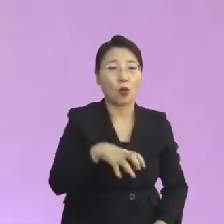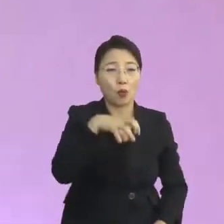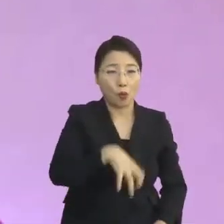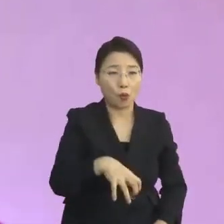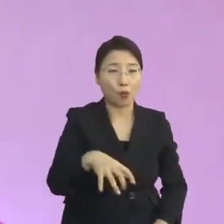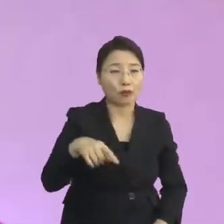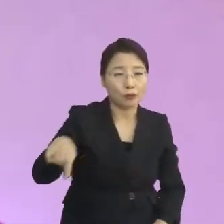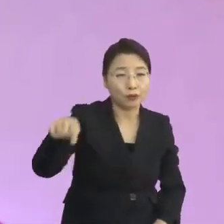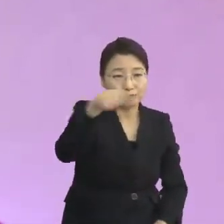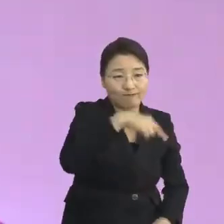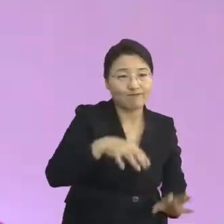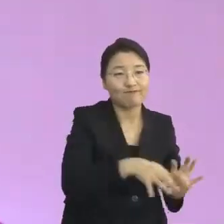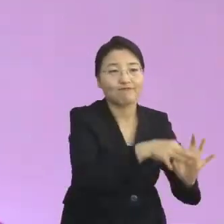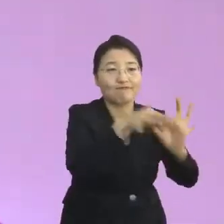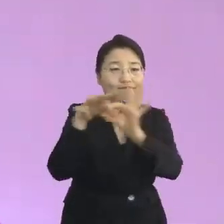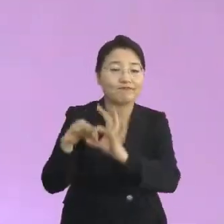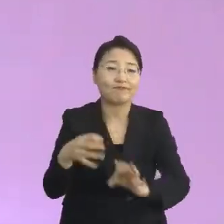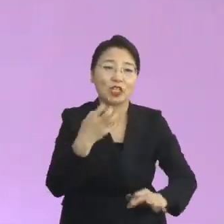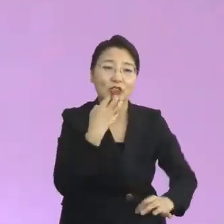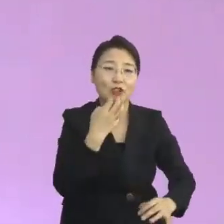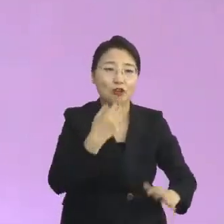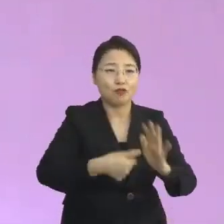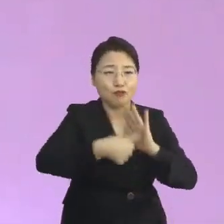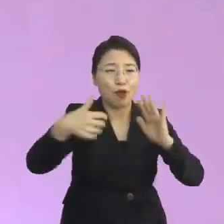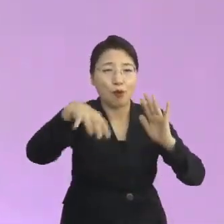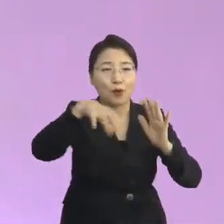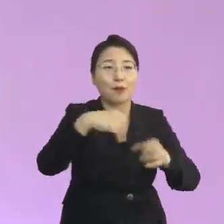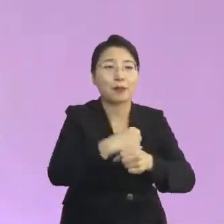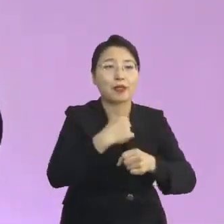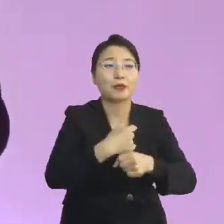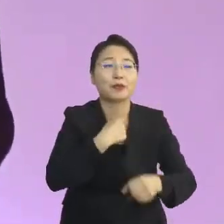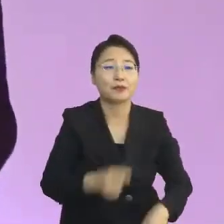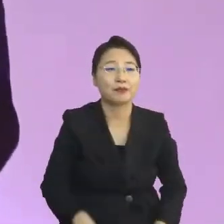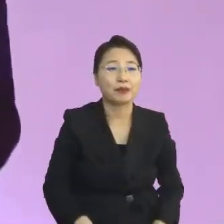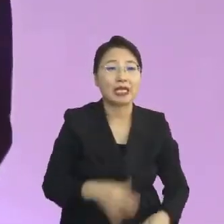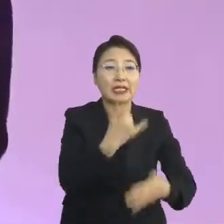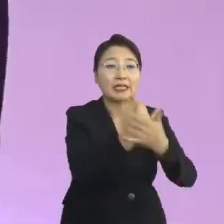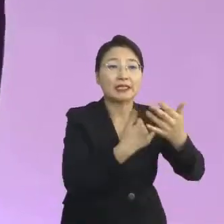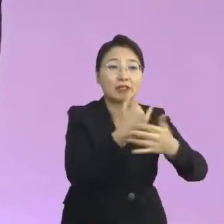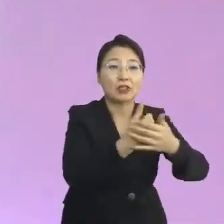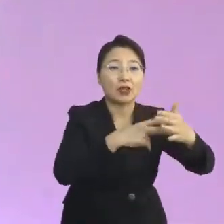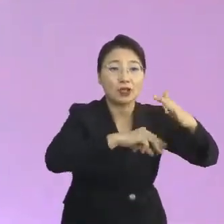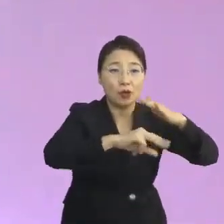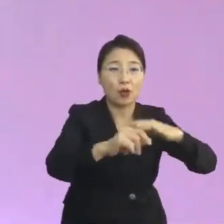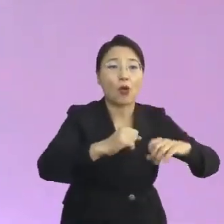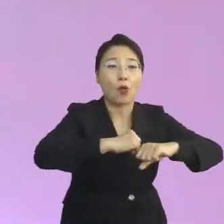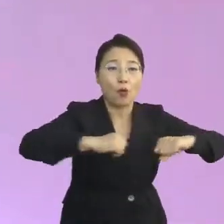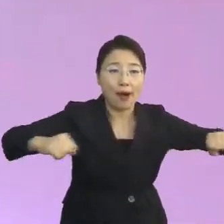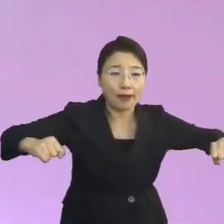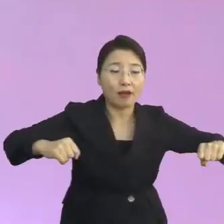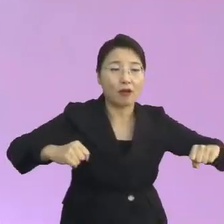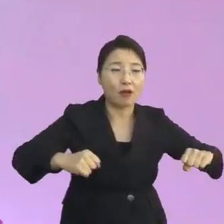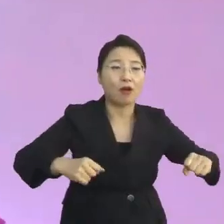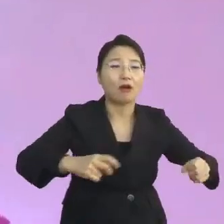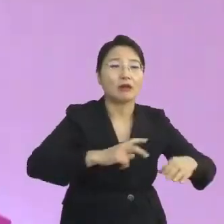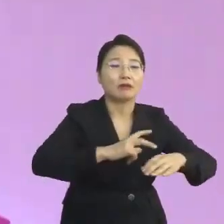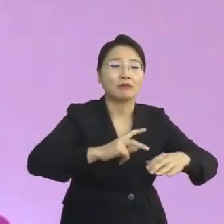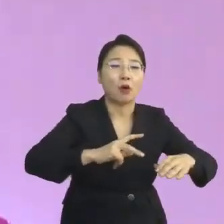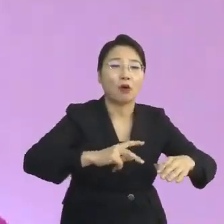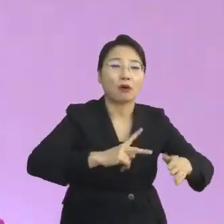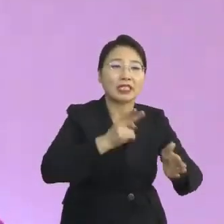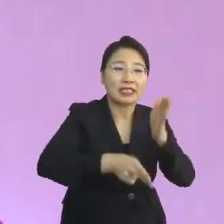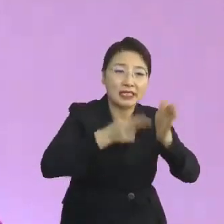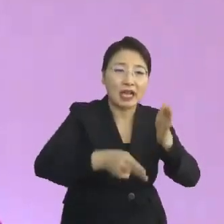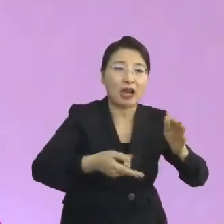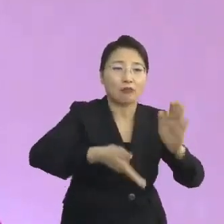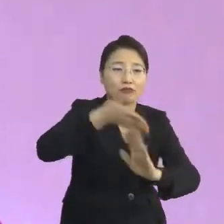만들겠습니다. 금년 상반기에 착공하는 청량리역 광역환승센터와 청량리역